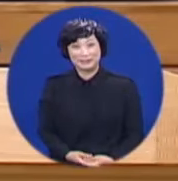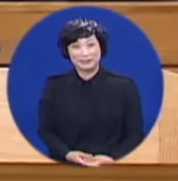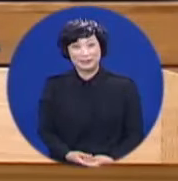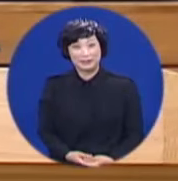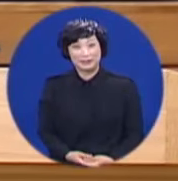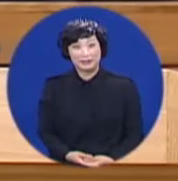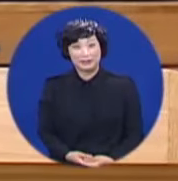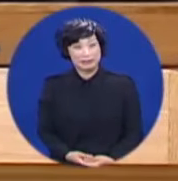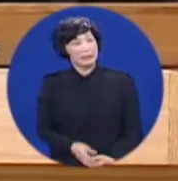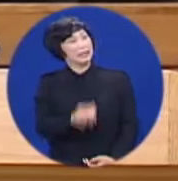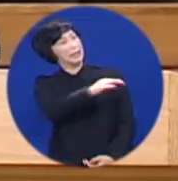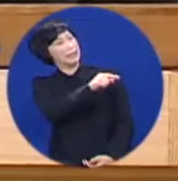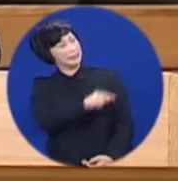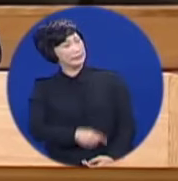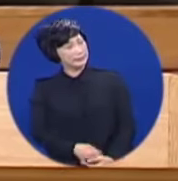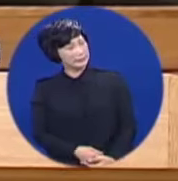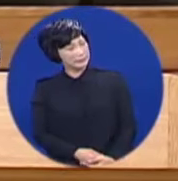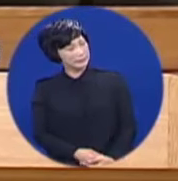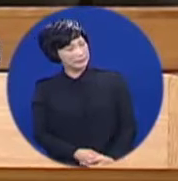야